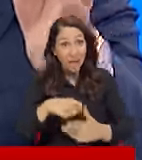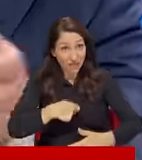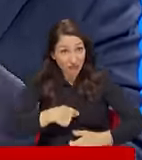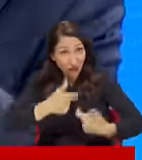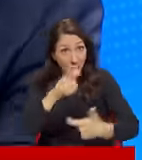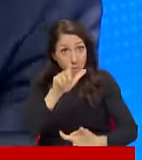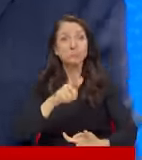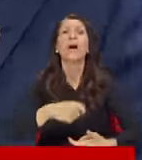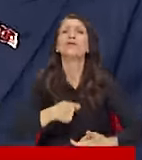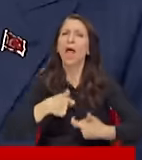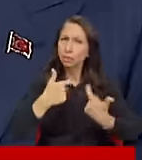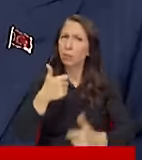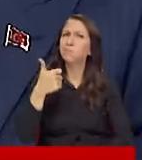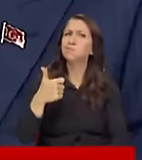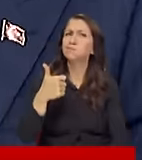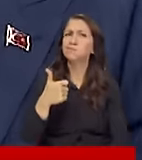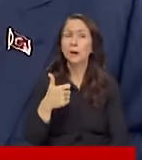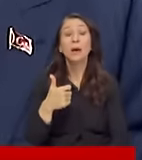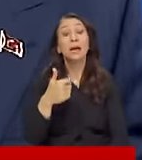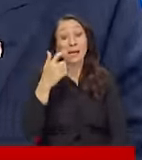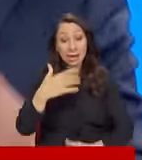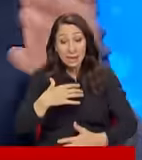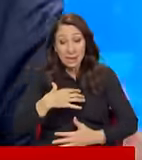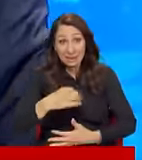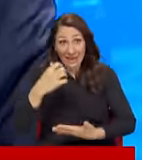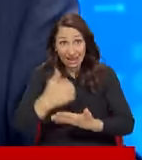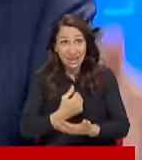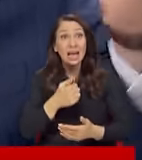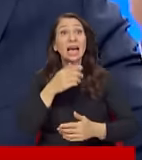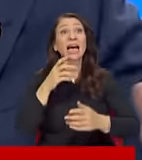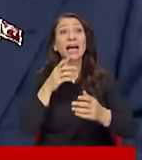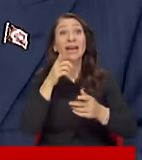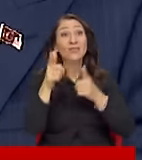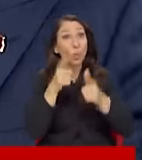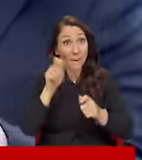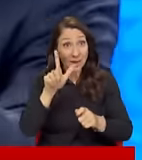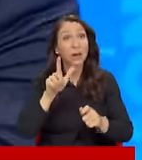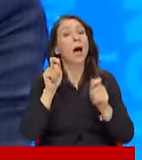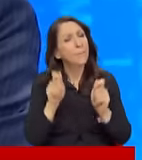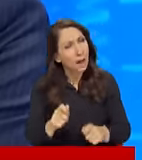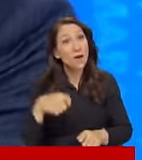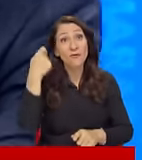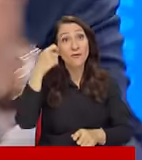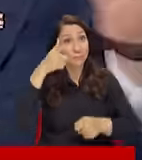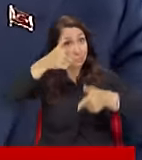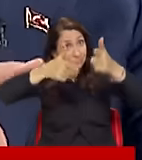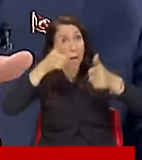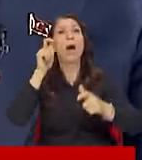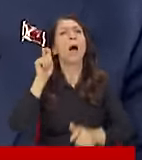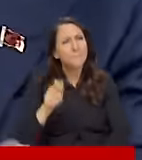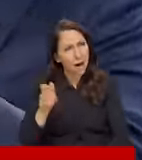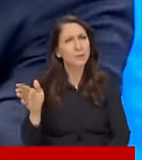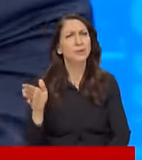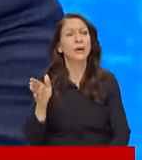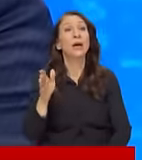mı atmak gerekir? İftira atarlar. Seçilmek için kaset mi yapmak lazım? Kaset yaparlar. Film mi çekmek lazım? Film